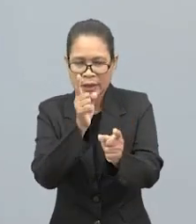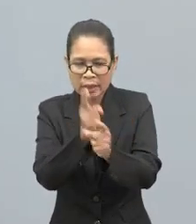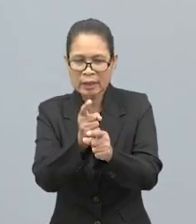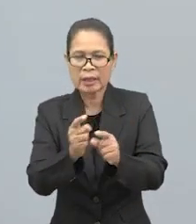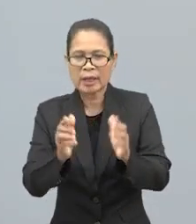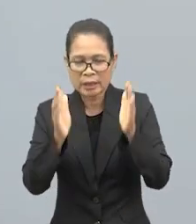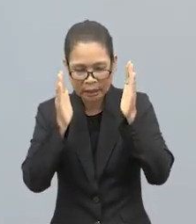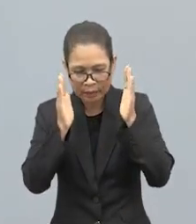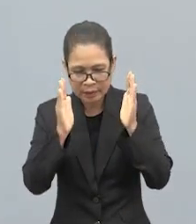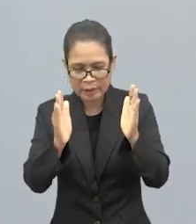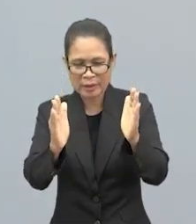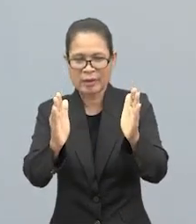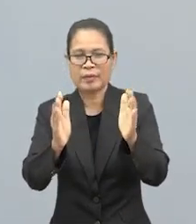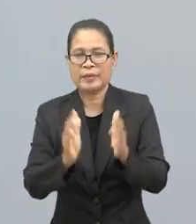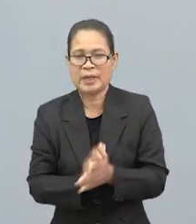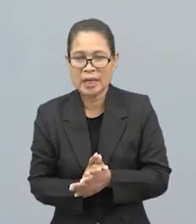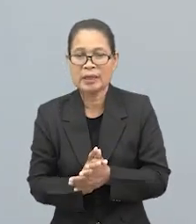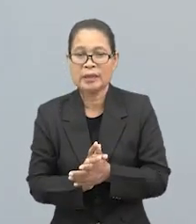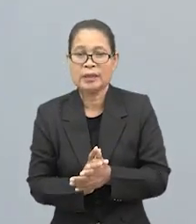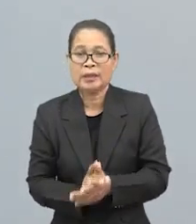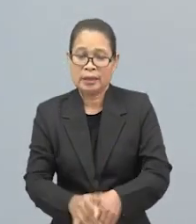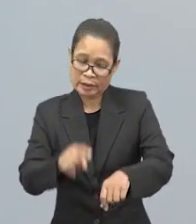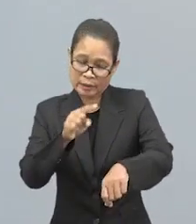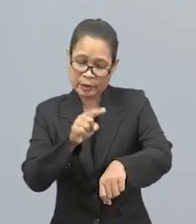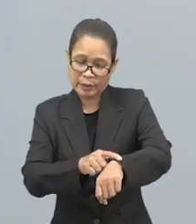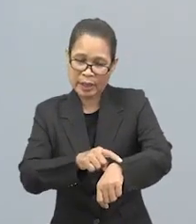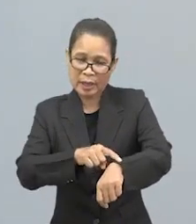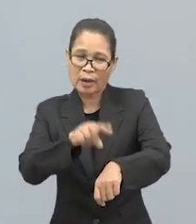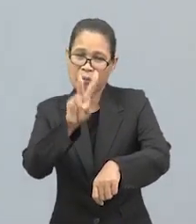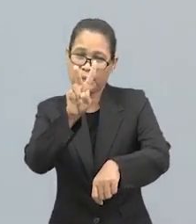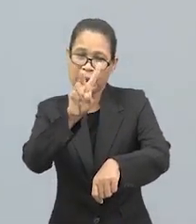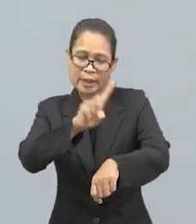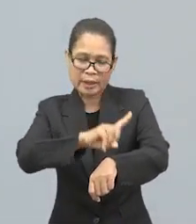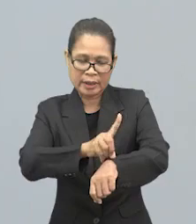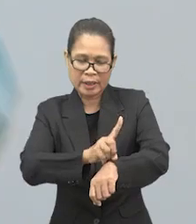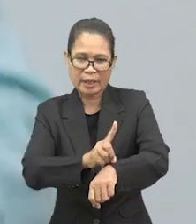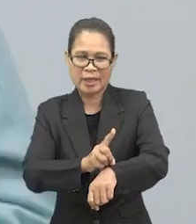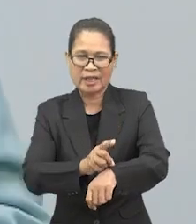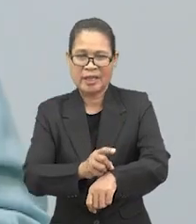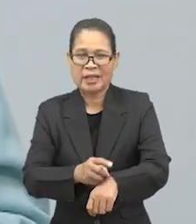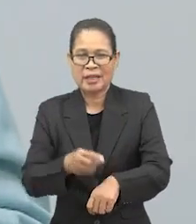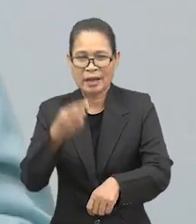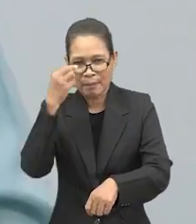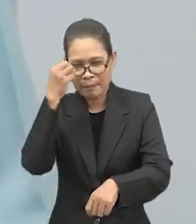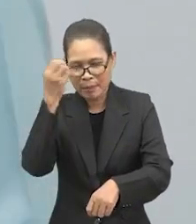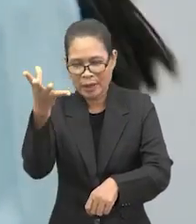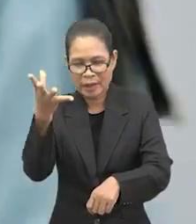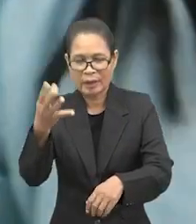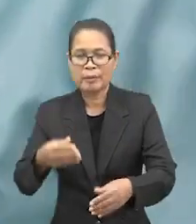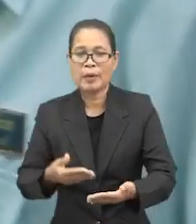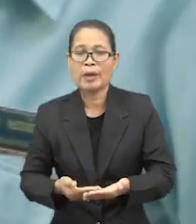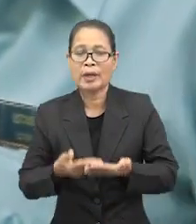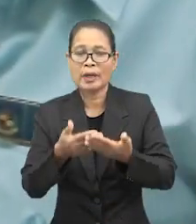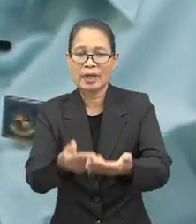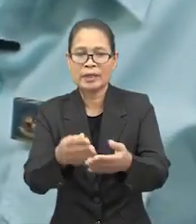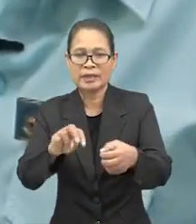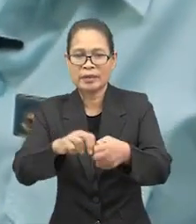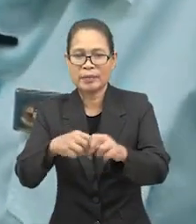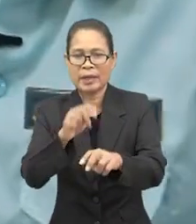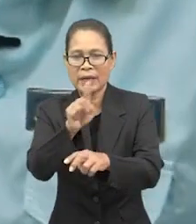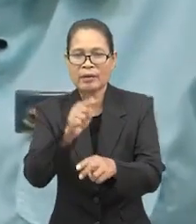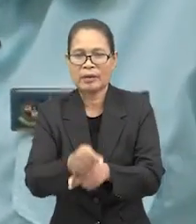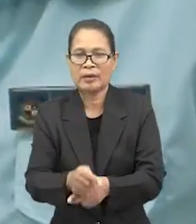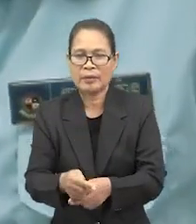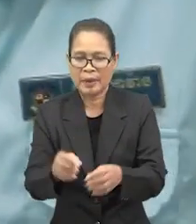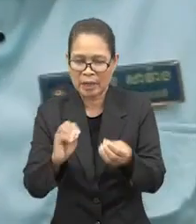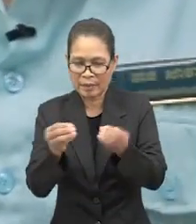thau oi vi som srob ta ancheng chap dam baka ne kru chun kon 2 niti tiet dabei bongkat chamnaot doy pra